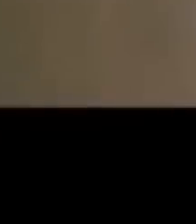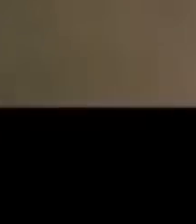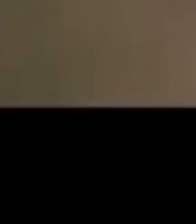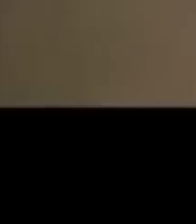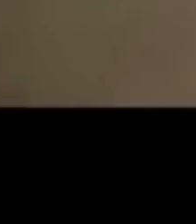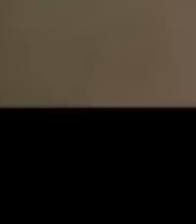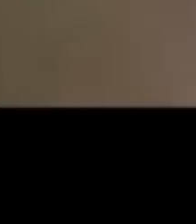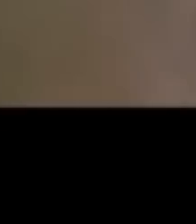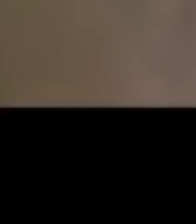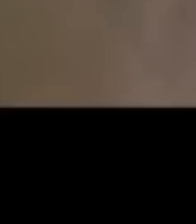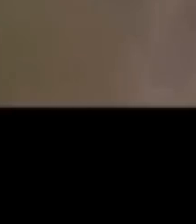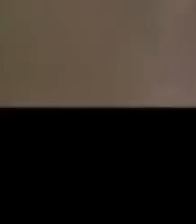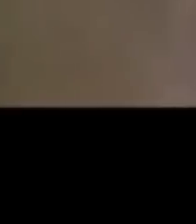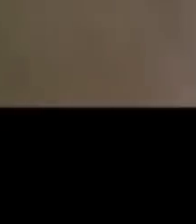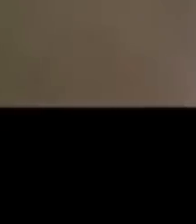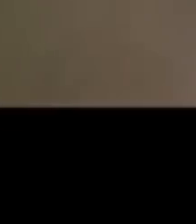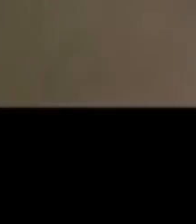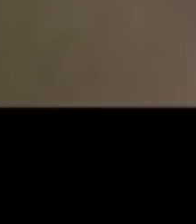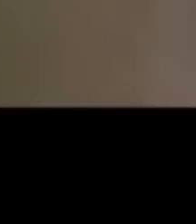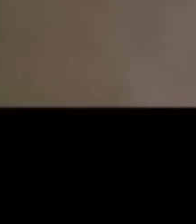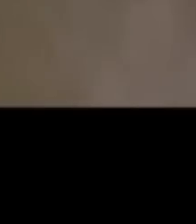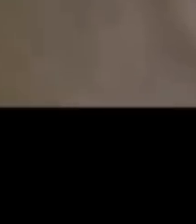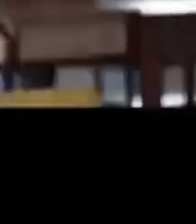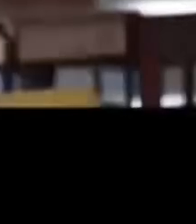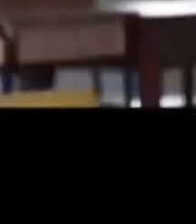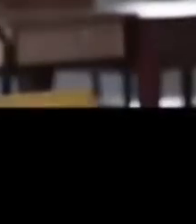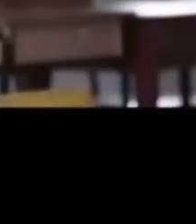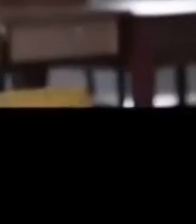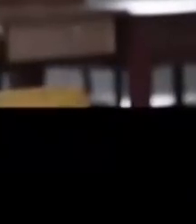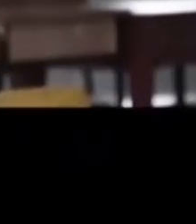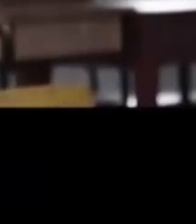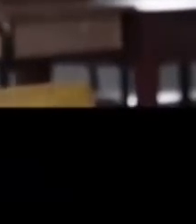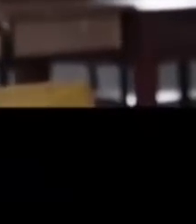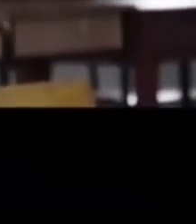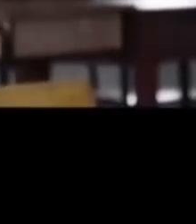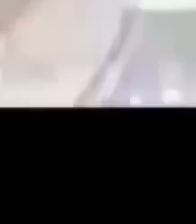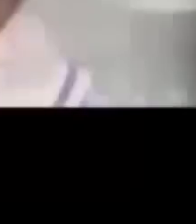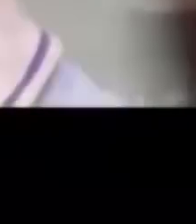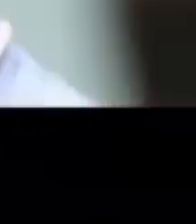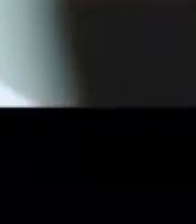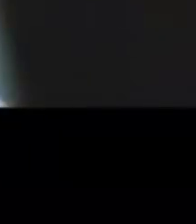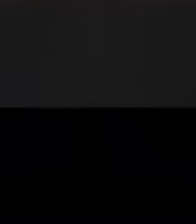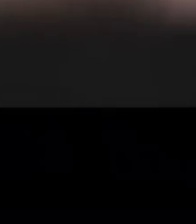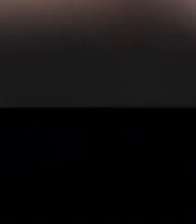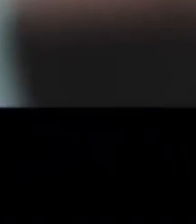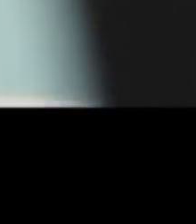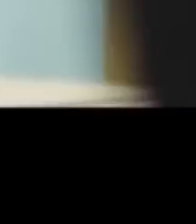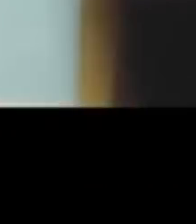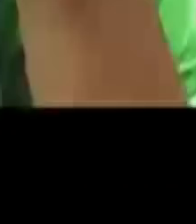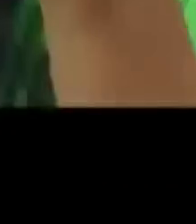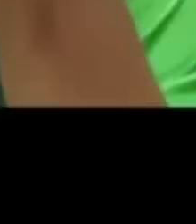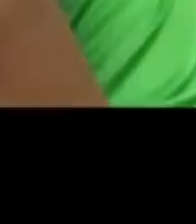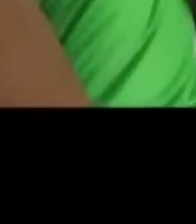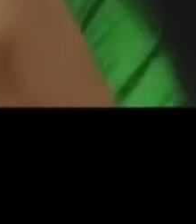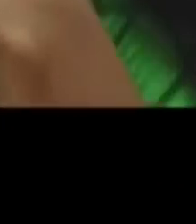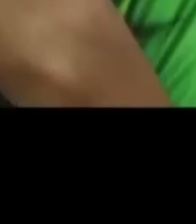ล้วมันคือแบบโคตรสนุกเลยแต่ก็ไม่รู้นะว่า เรื่องอะไร เดี๋ยวคืนนี้เราจะกลับไปดู สิ่งที่พวกเรา